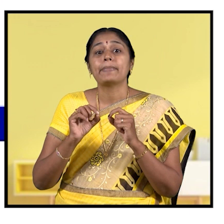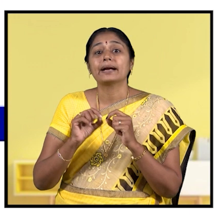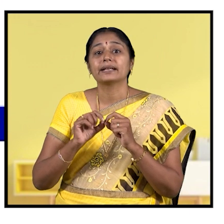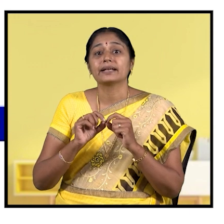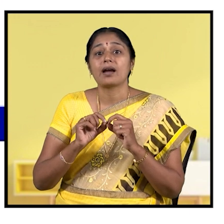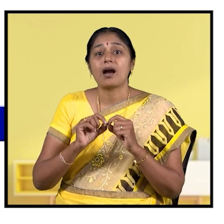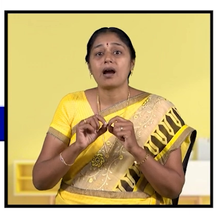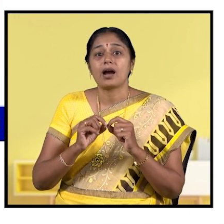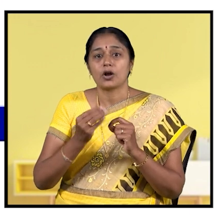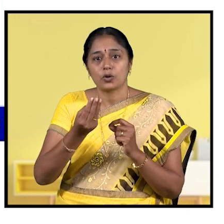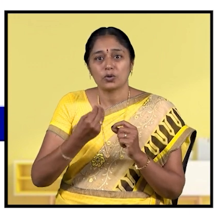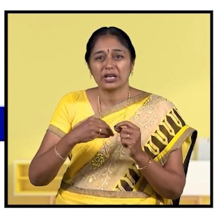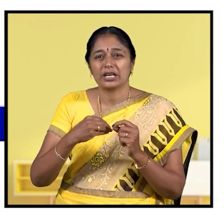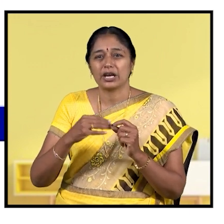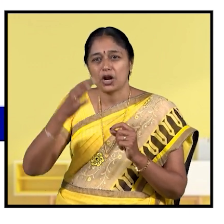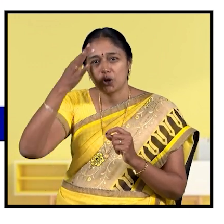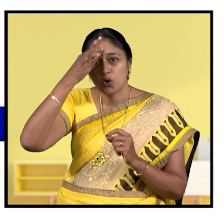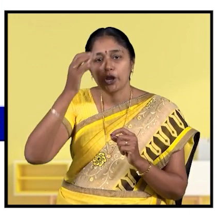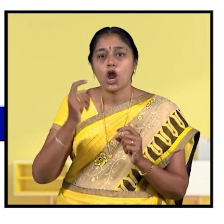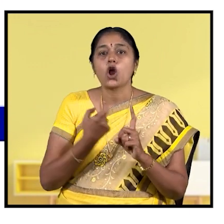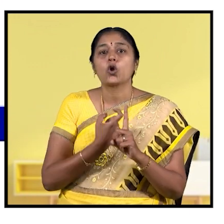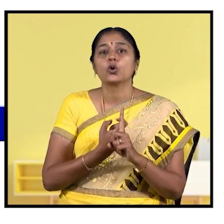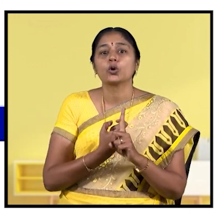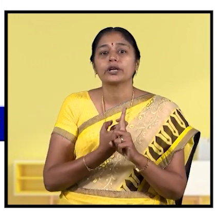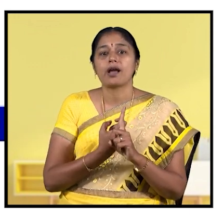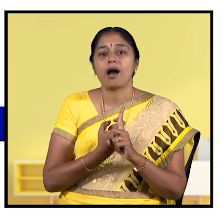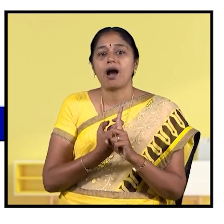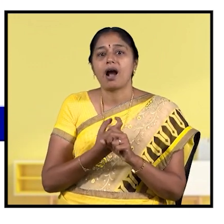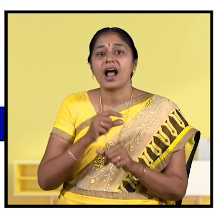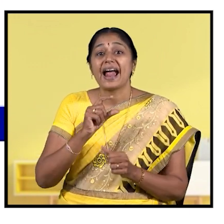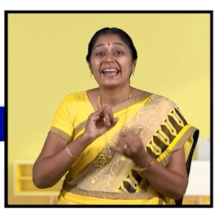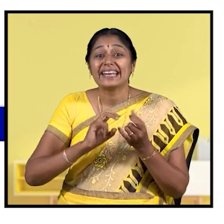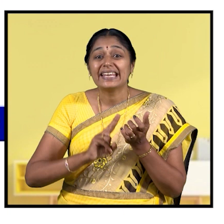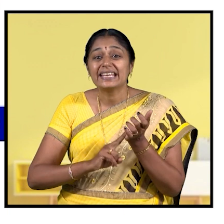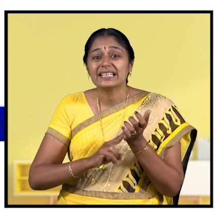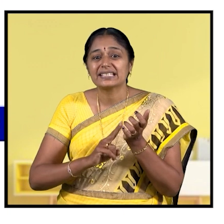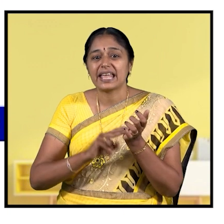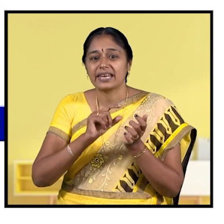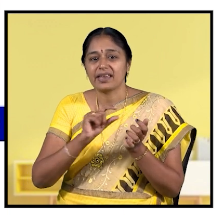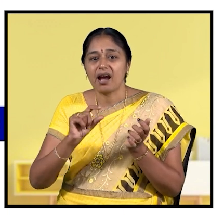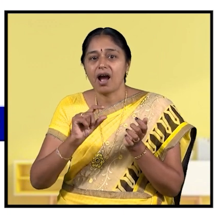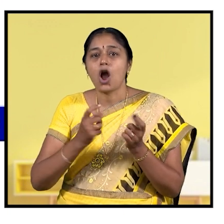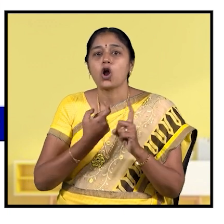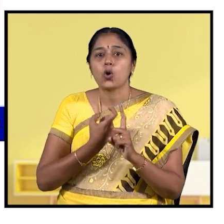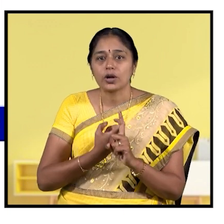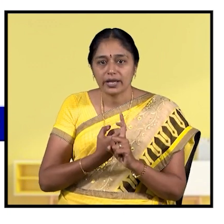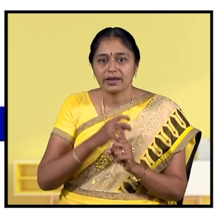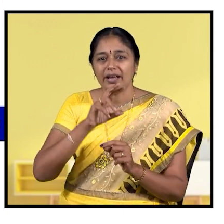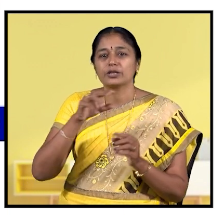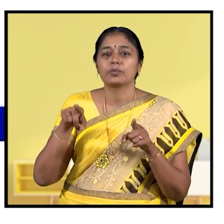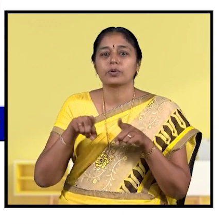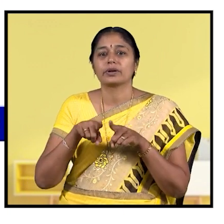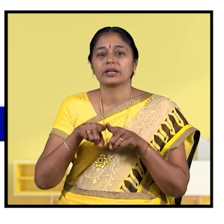நோய் வந்து கொனேரியா. அது நோய் பரப்பக்கூடிய நுண்ணுயிரி பேர் வந்து நீயே சரியா கொனேரியா. நோய் பரவக்கூடிய முறை வந்து நேரடியான பாலியல் தொடர் மூலமாக